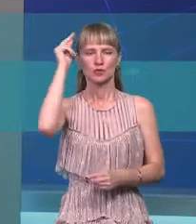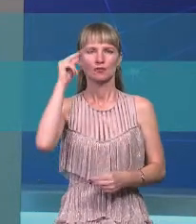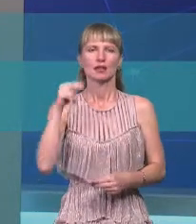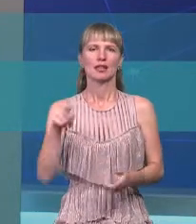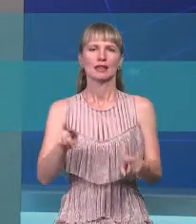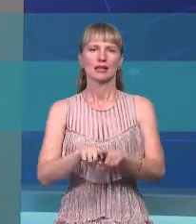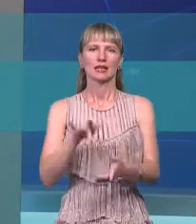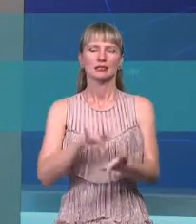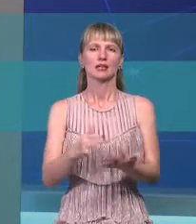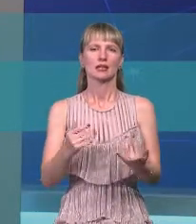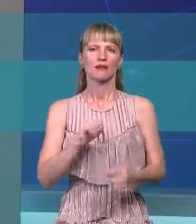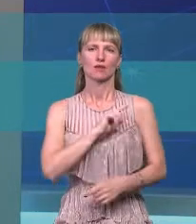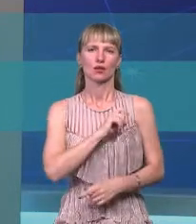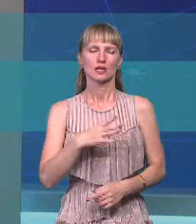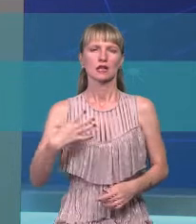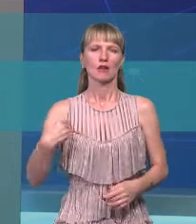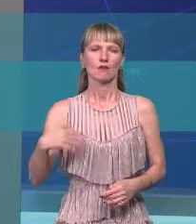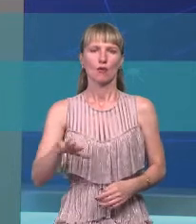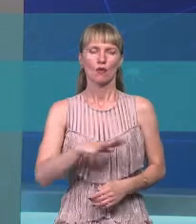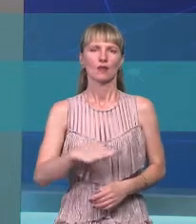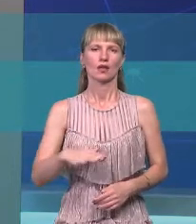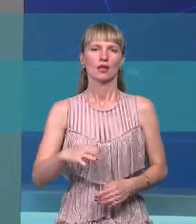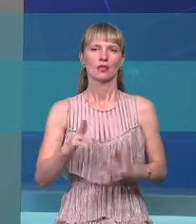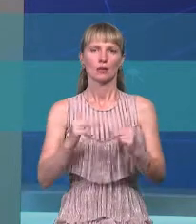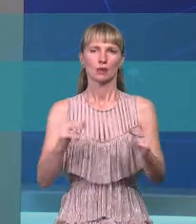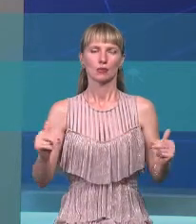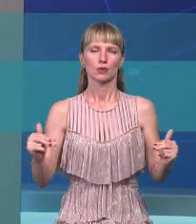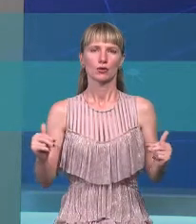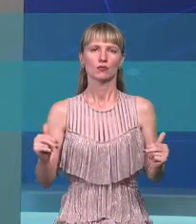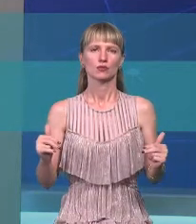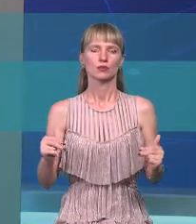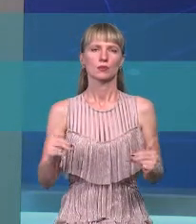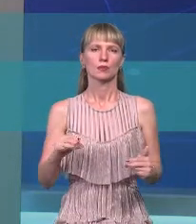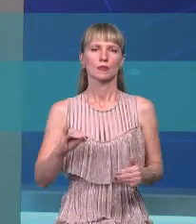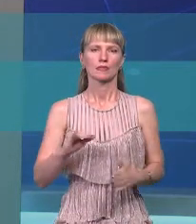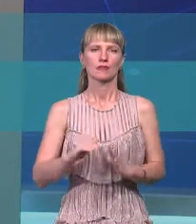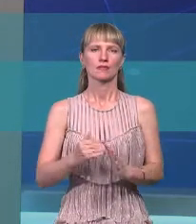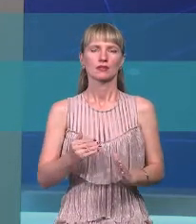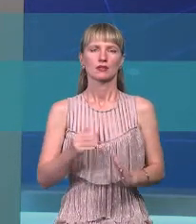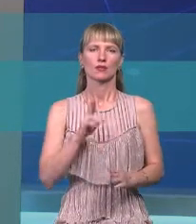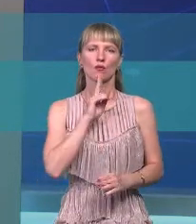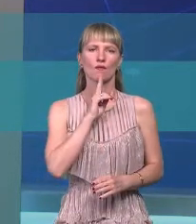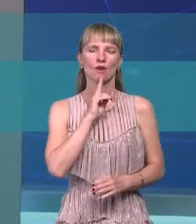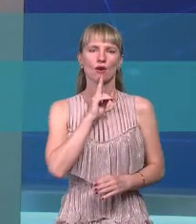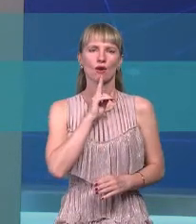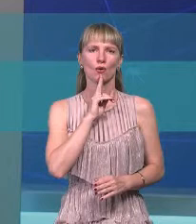в Україні, там в Одесі, в Львові, в тому числі в Дніпропетровську. І ви звернули, мабуть, увагу, що